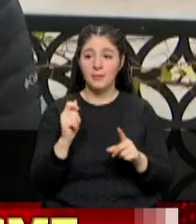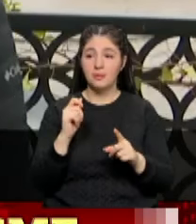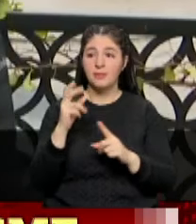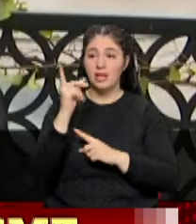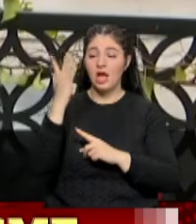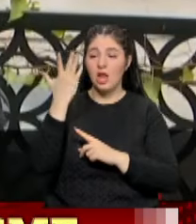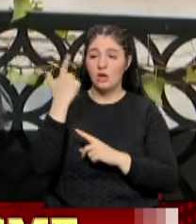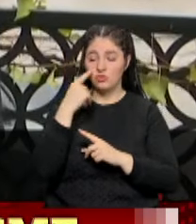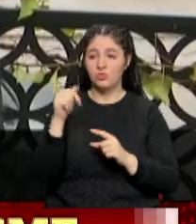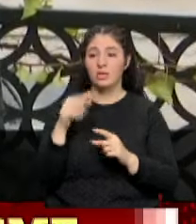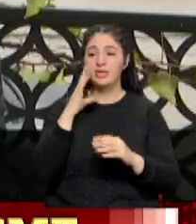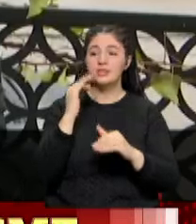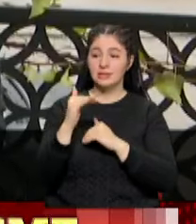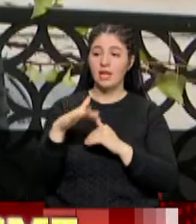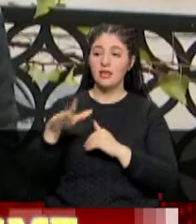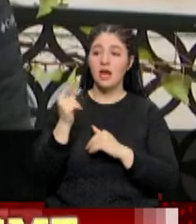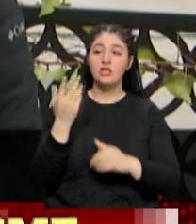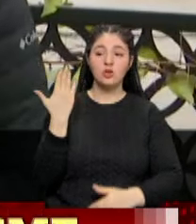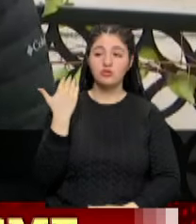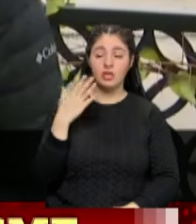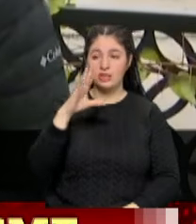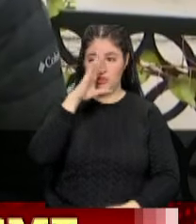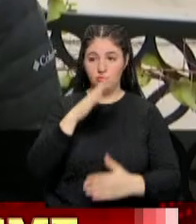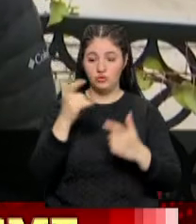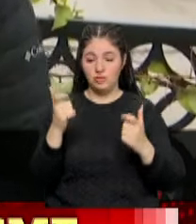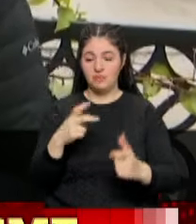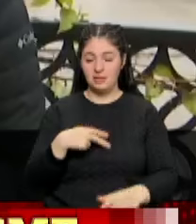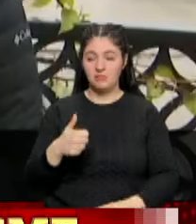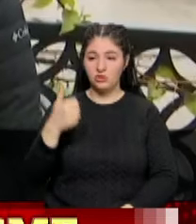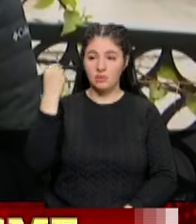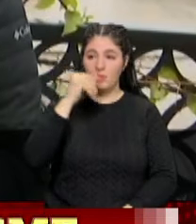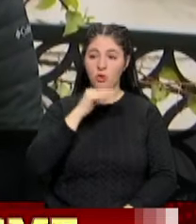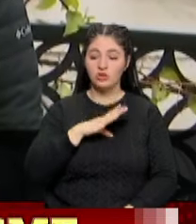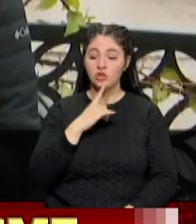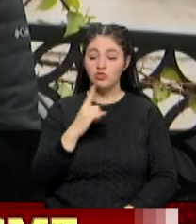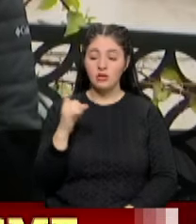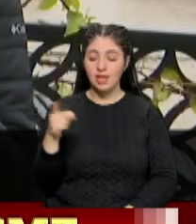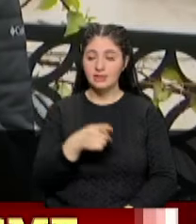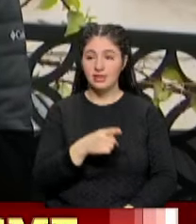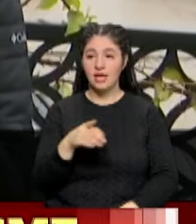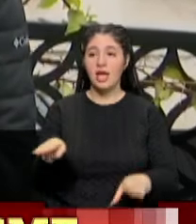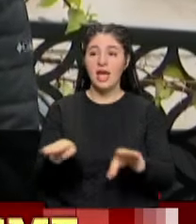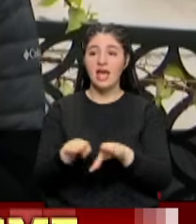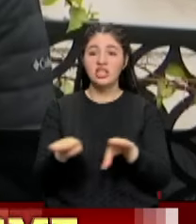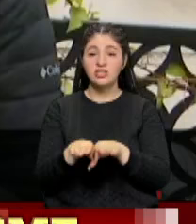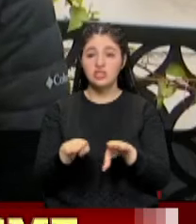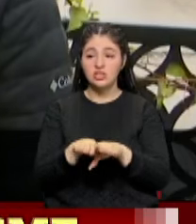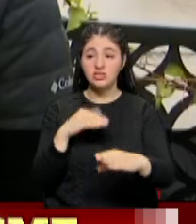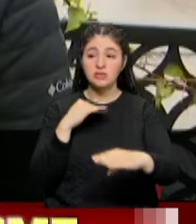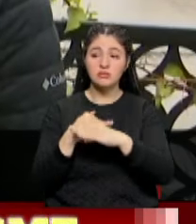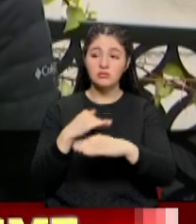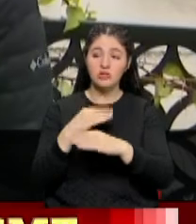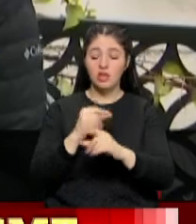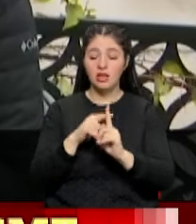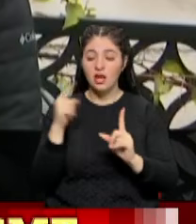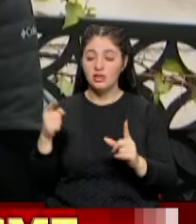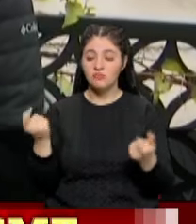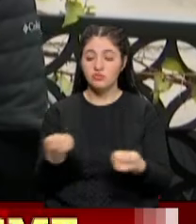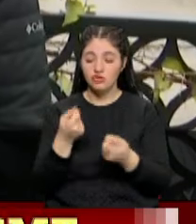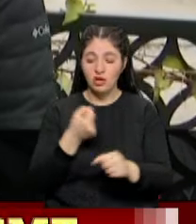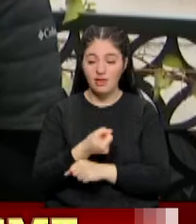İlker Karagöz. Buradaki insanlar, az önce İstanbul Büyükşehir Belediye Başkanı Ekrem İmamoğlu da söyledi, eşitlenene kadar mücadele devam edecek. Yani